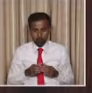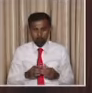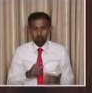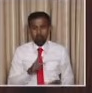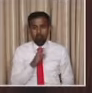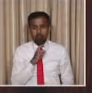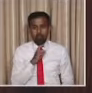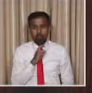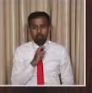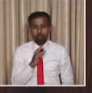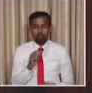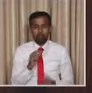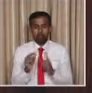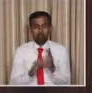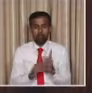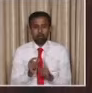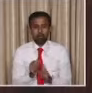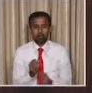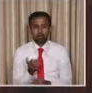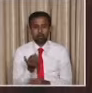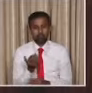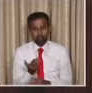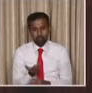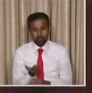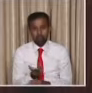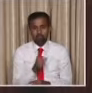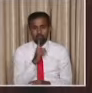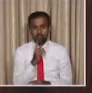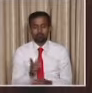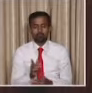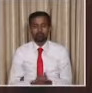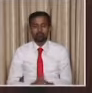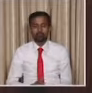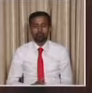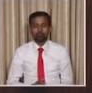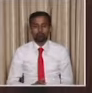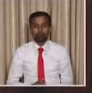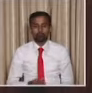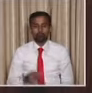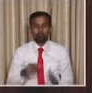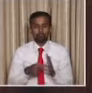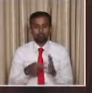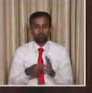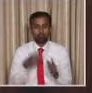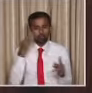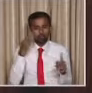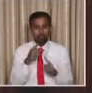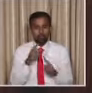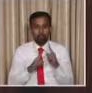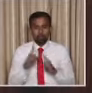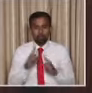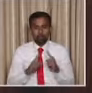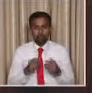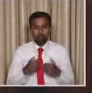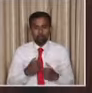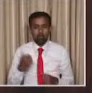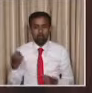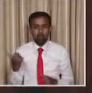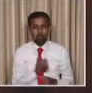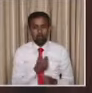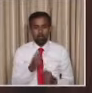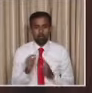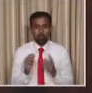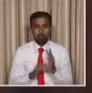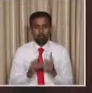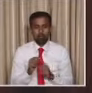ගහන මන්ත්‍රීවරුන්ගෙන් මම ඉතාමත් කාරුණික ඉල්ලා සිටිනවා. එවනම් අද මේ අයවැය ගැන කතා කරනකොට මම නවක මන්ත්‍රීවරයෙක්